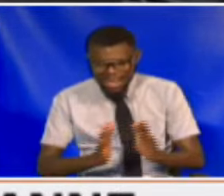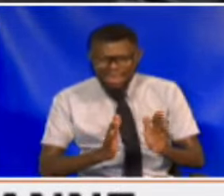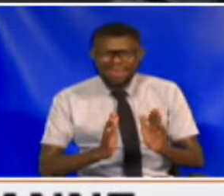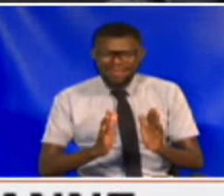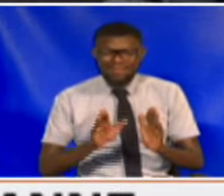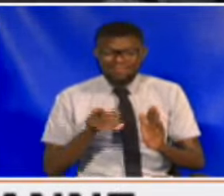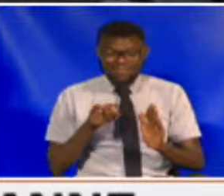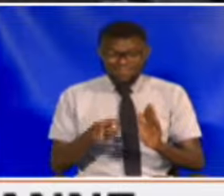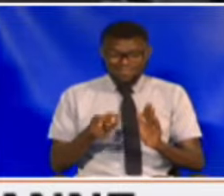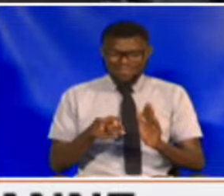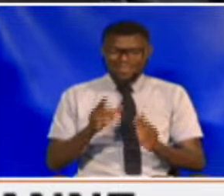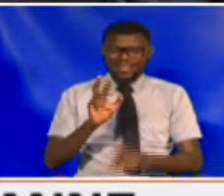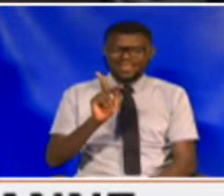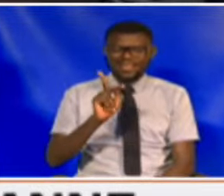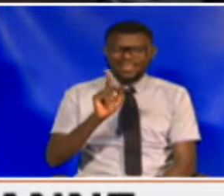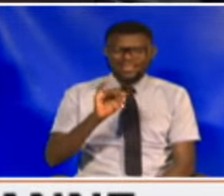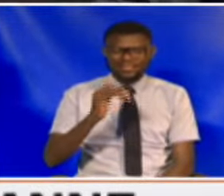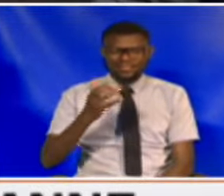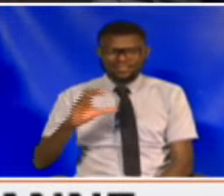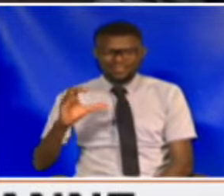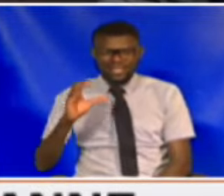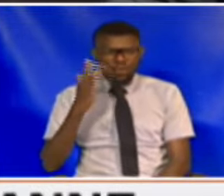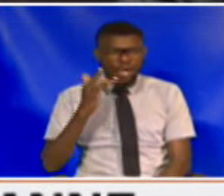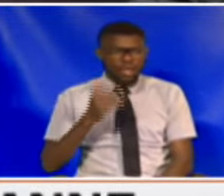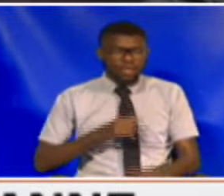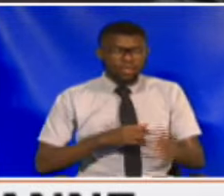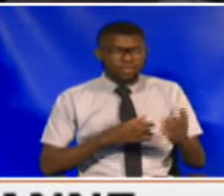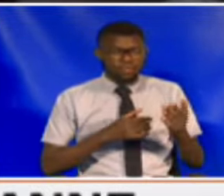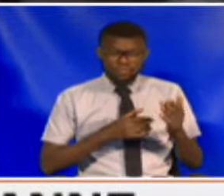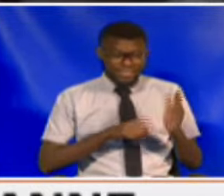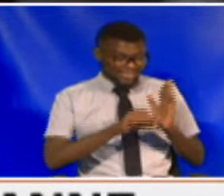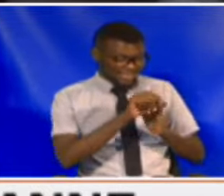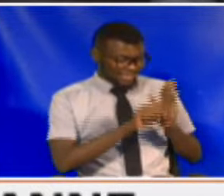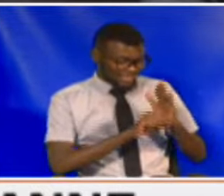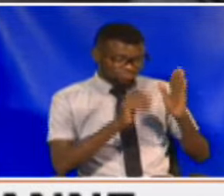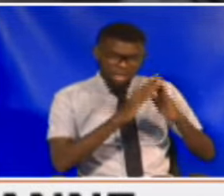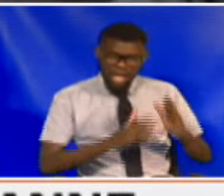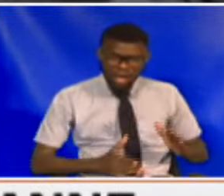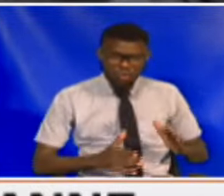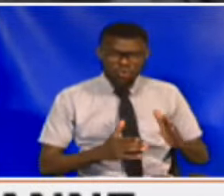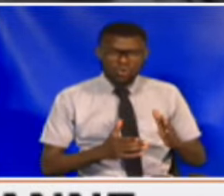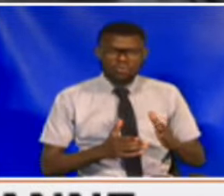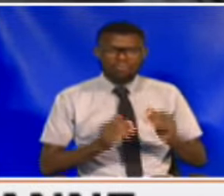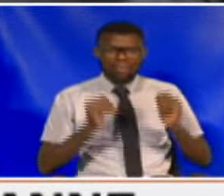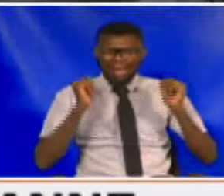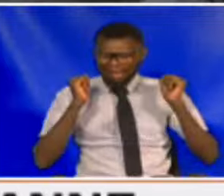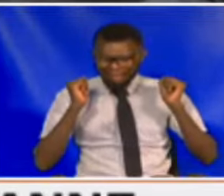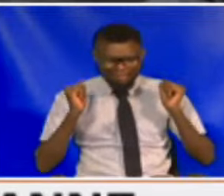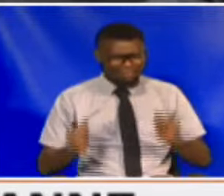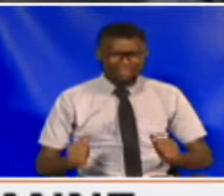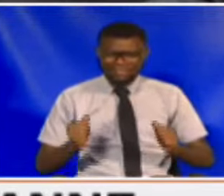KICC, because if it was a state house, Mr. President, it would even have been a little harder.